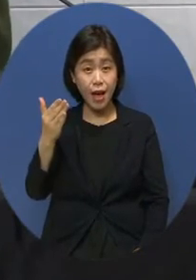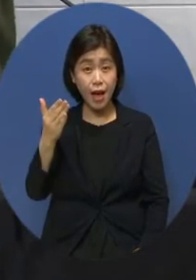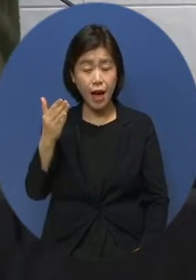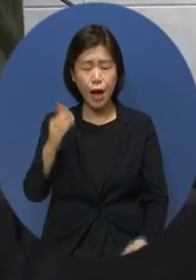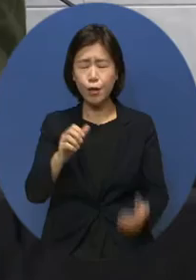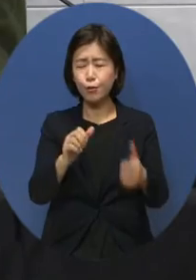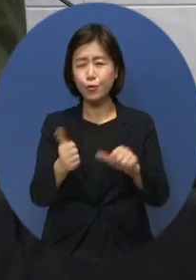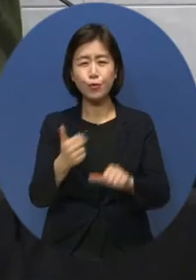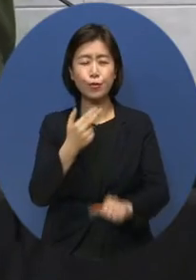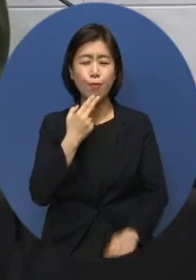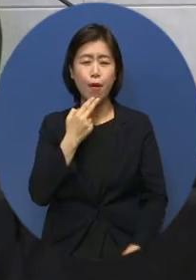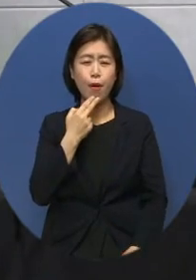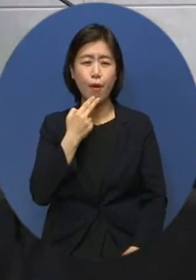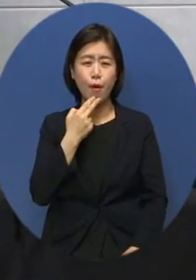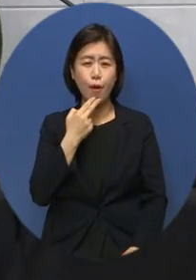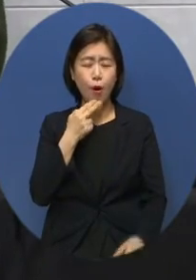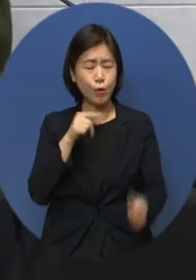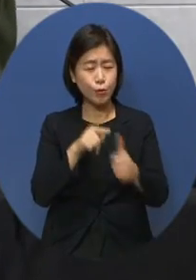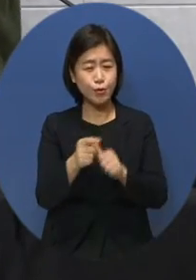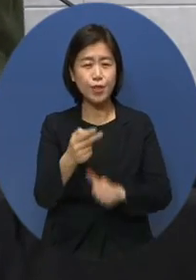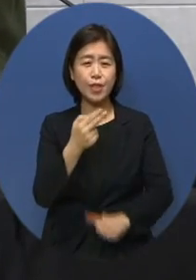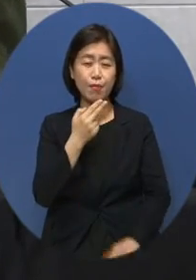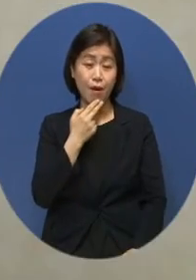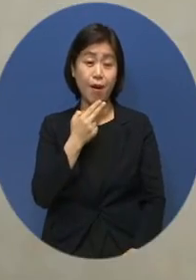않고 죽이지도 않고서